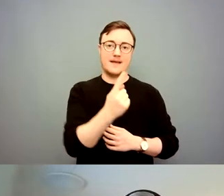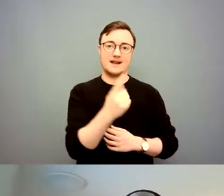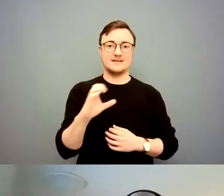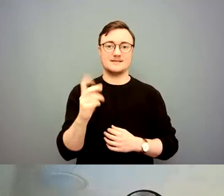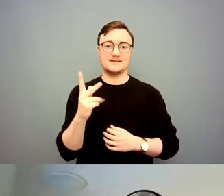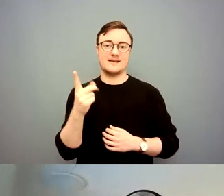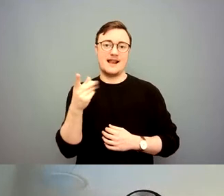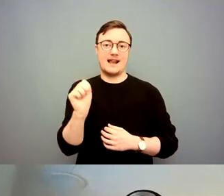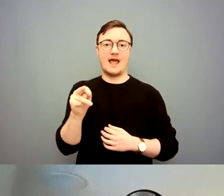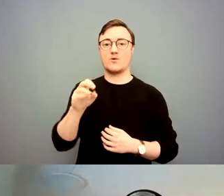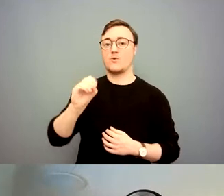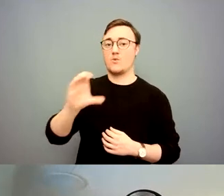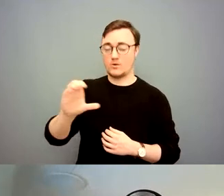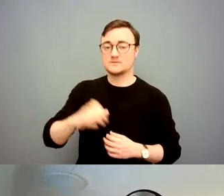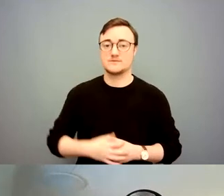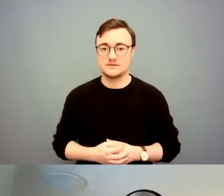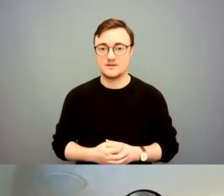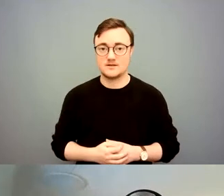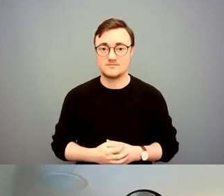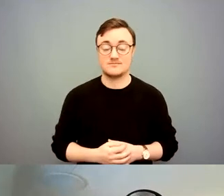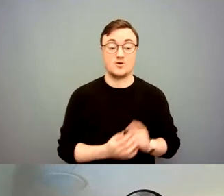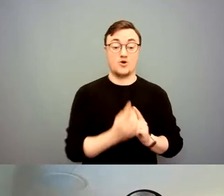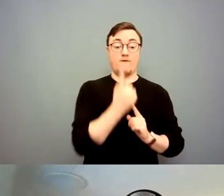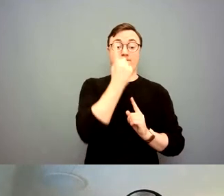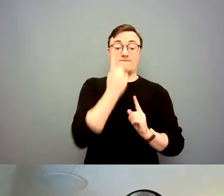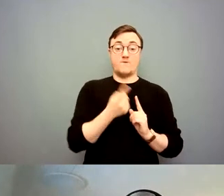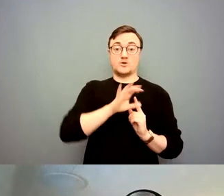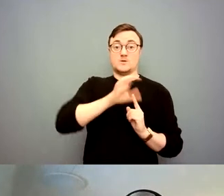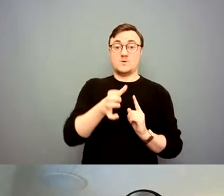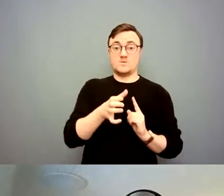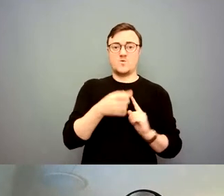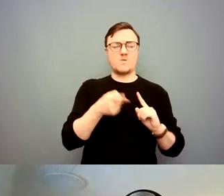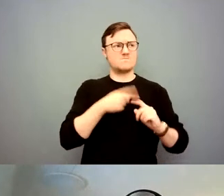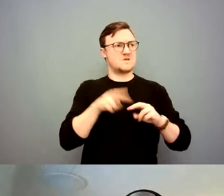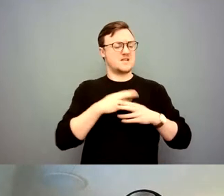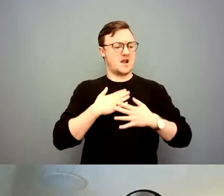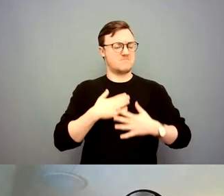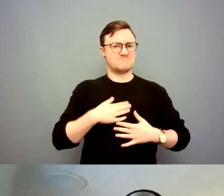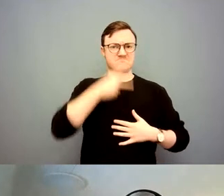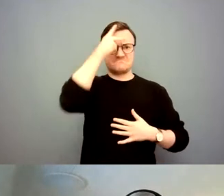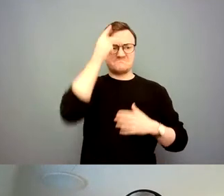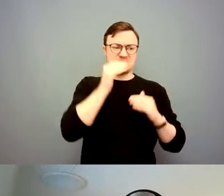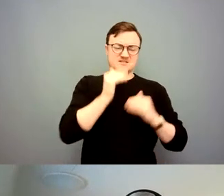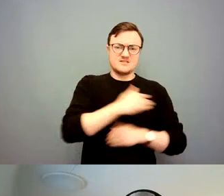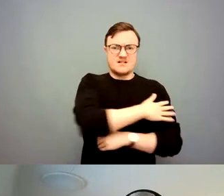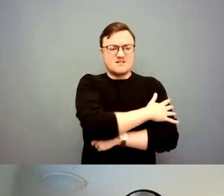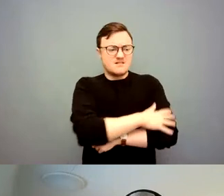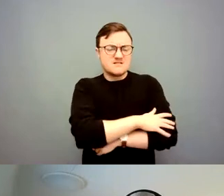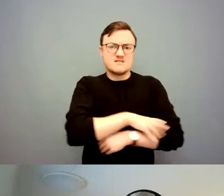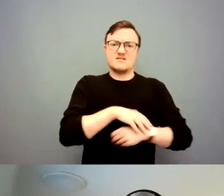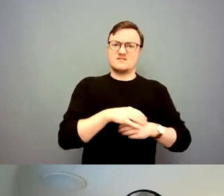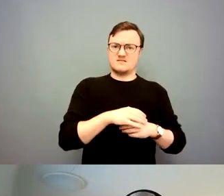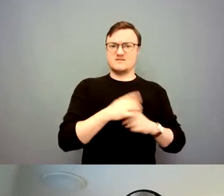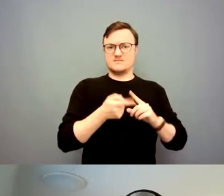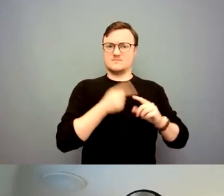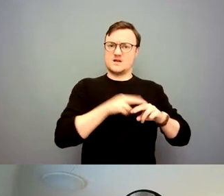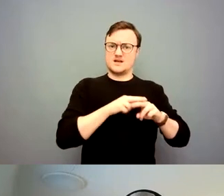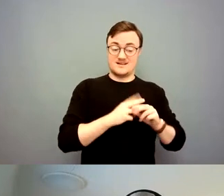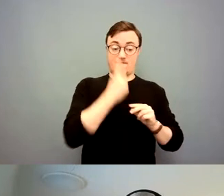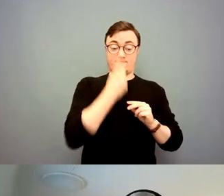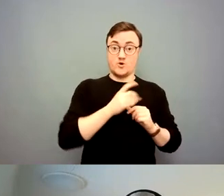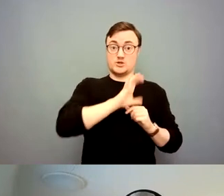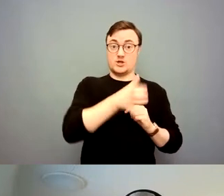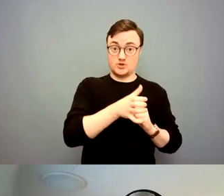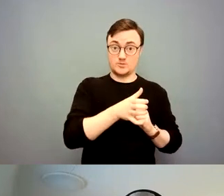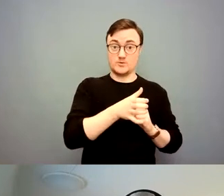Under den här perioden från första symptom som ju var ganska diffusa, som drabbade både